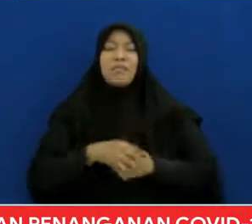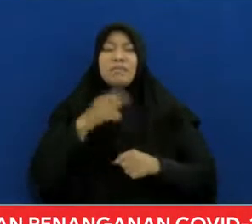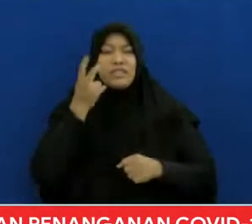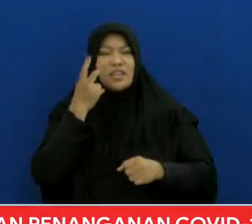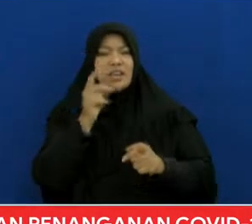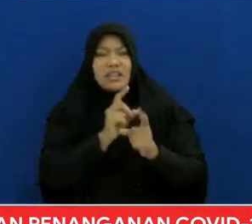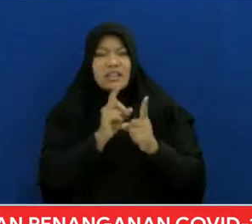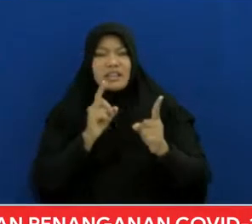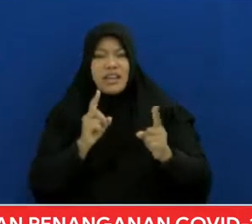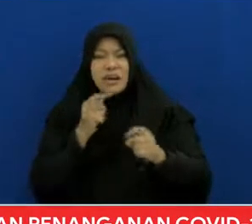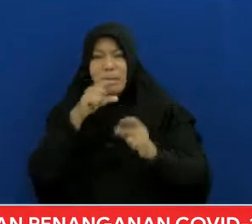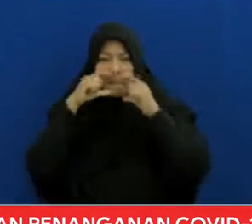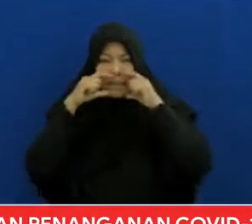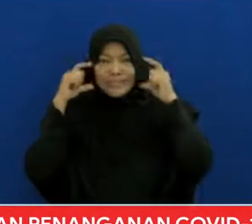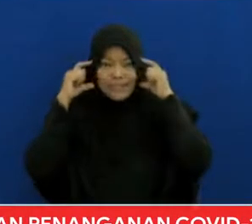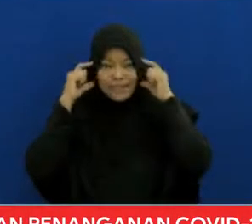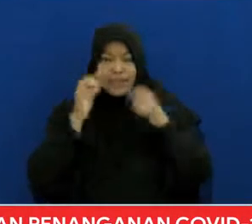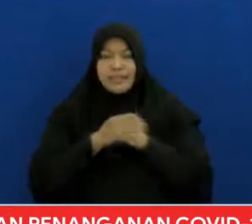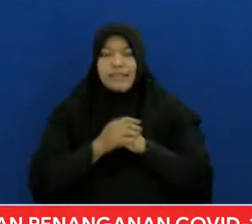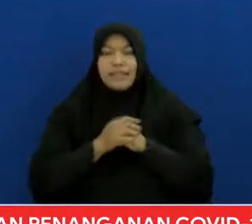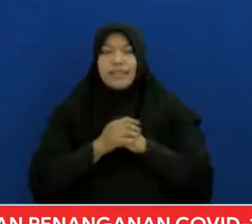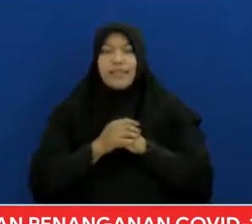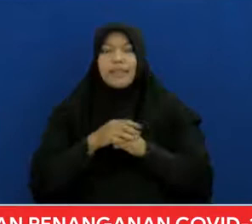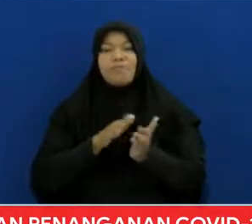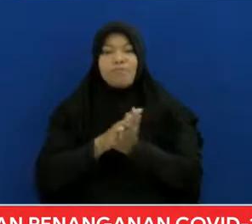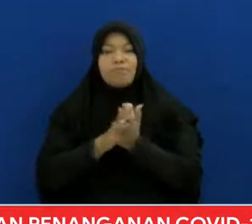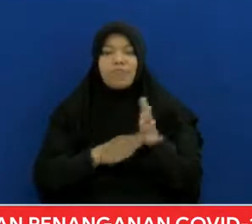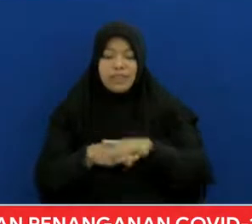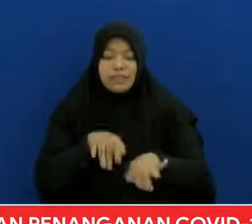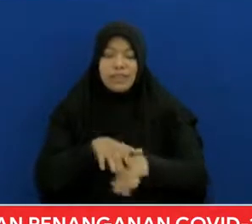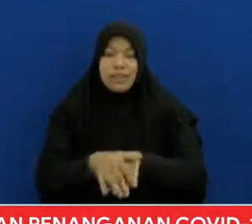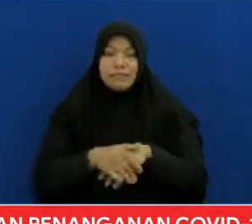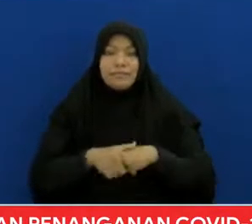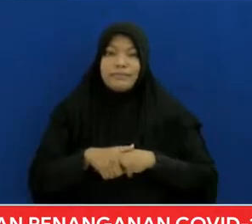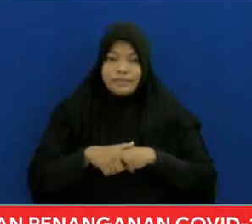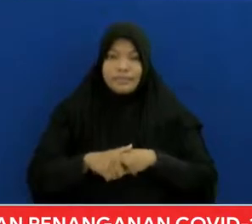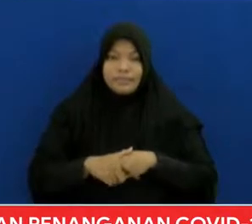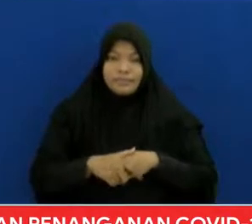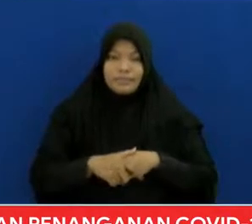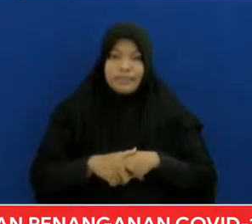jarak, menggunakan masker, dan mencuci tangan.